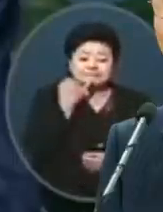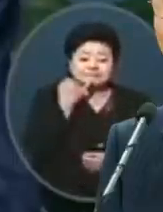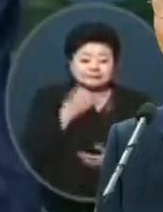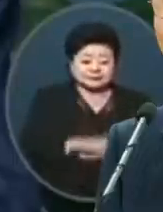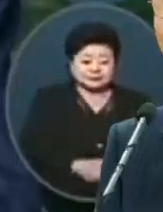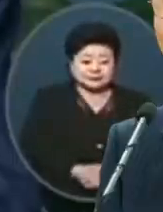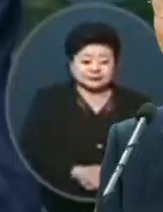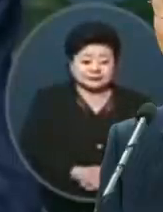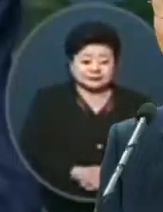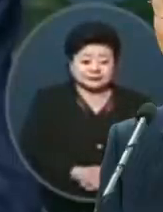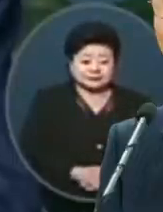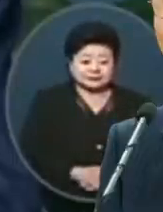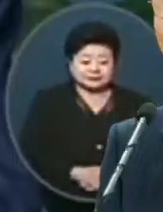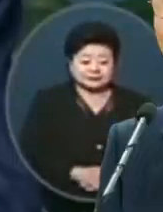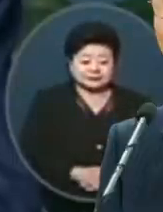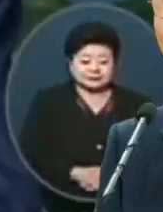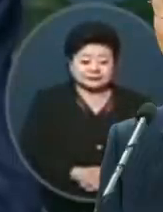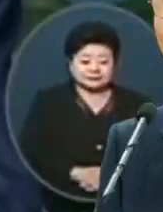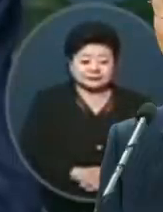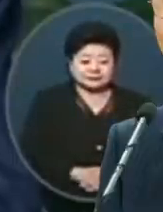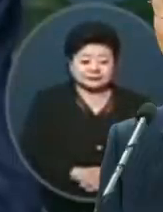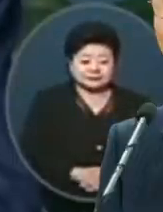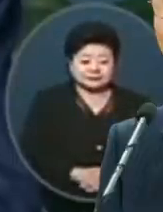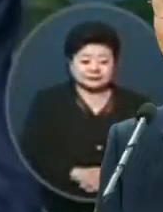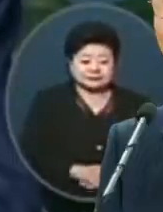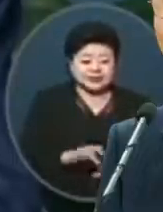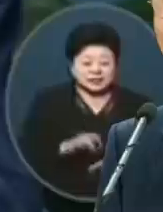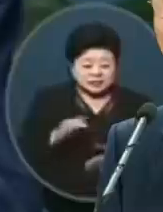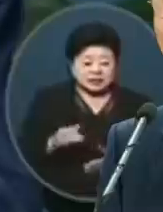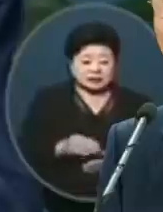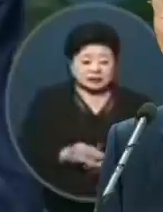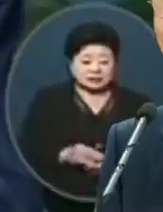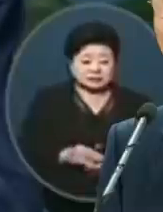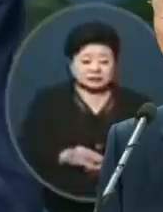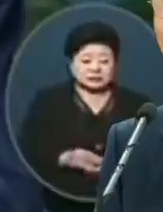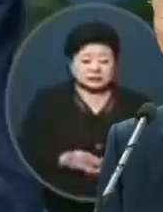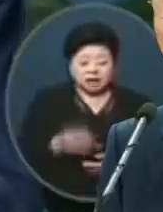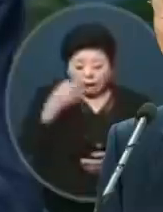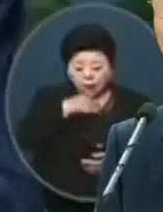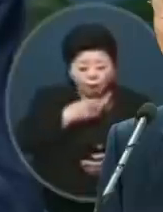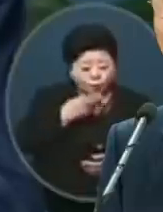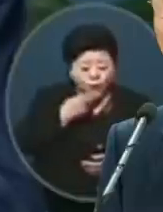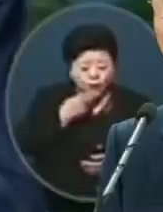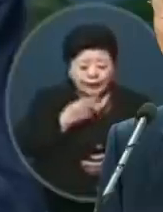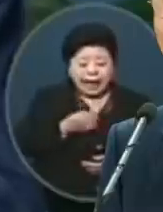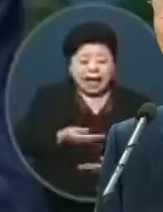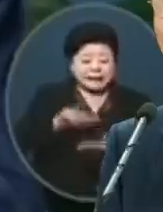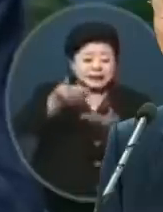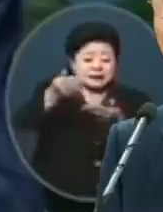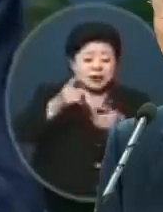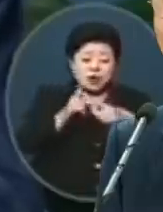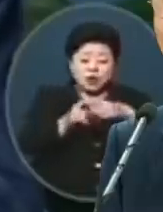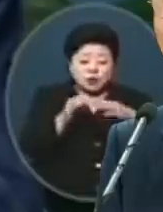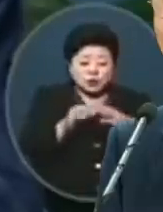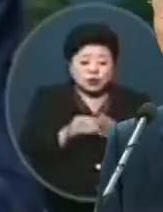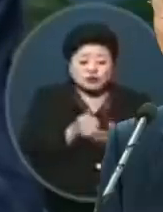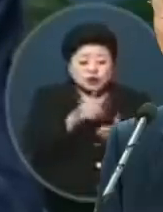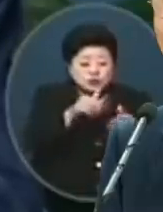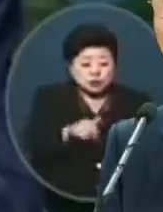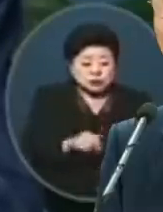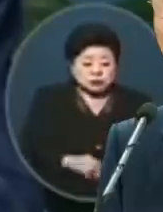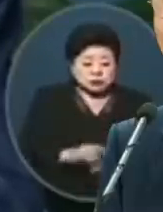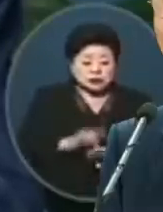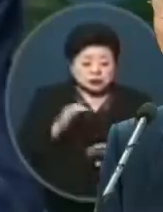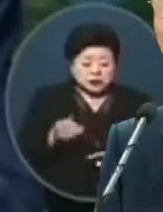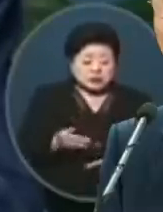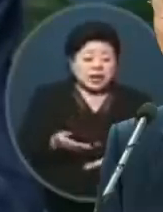있습니다. 저도 세금 한 푼도 안 떼먹었습니다. 우리 교회 교역자들